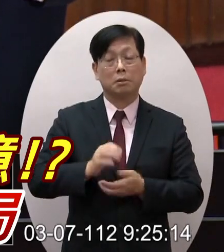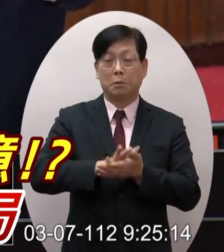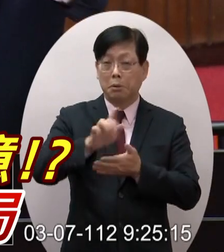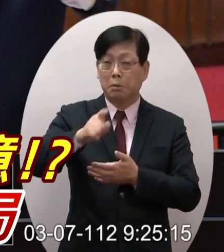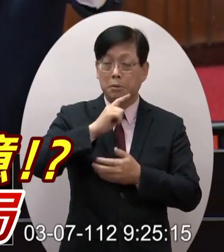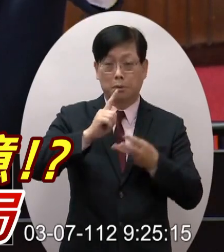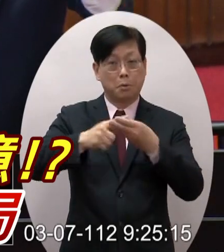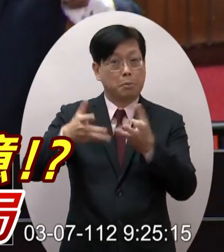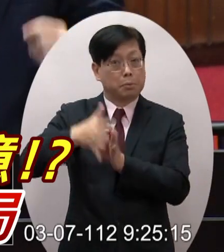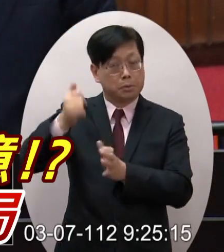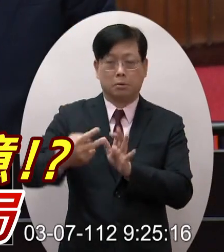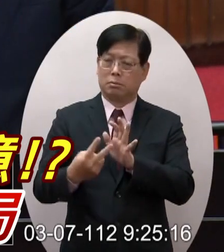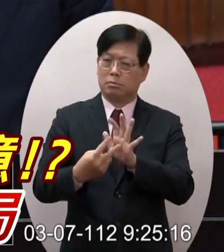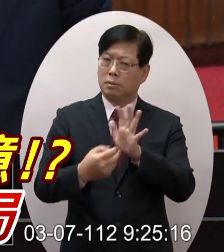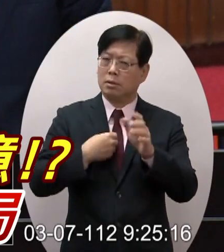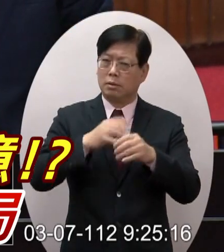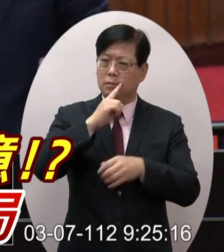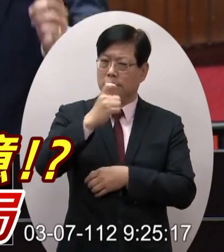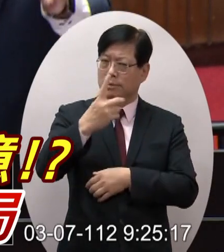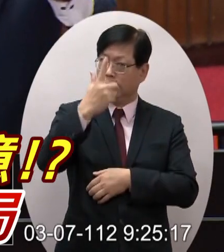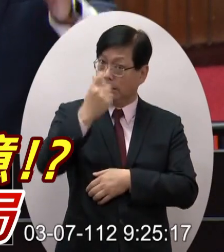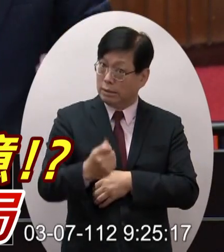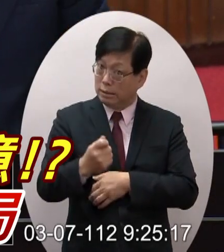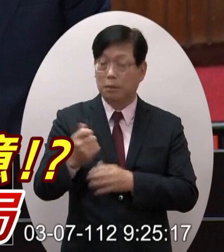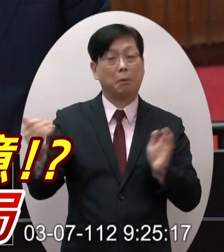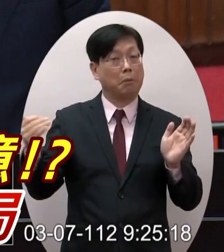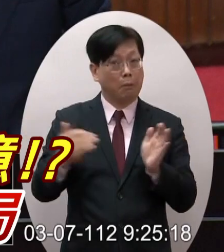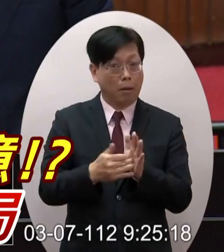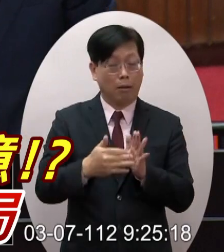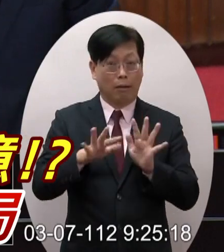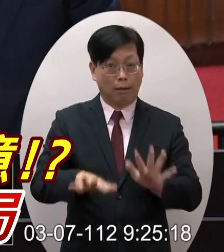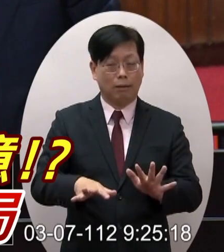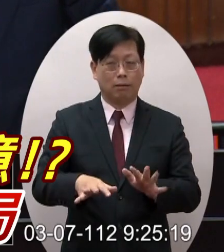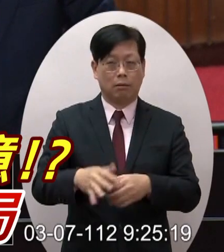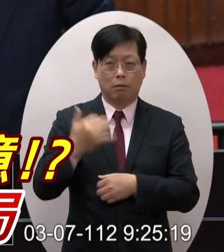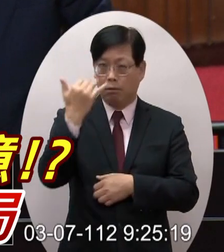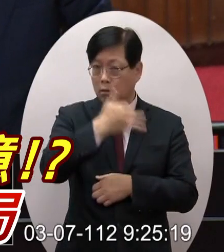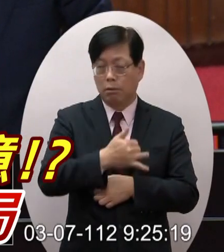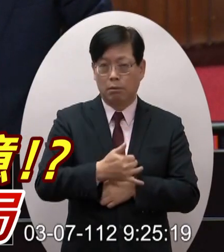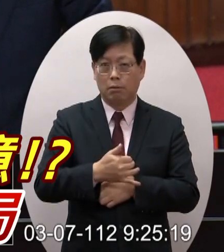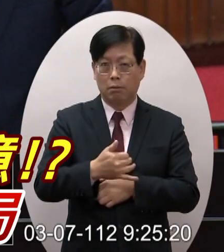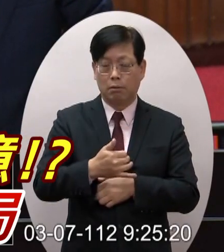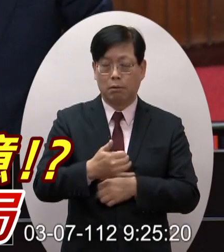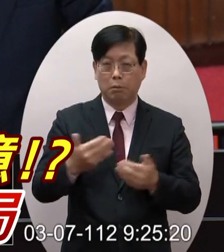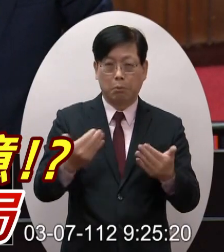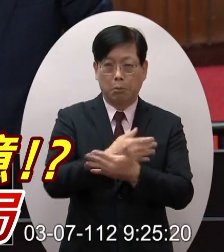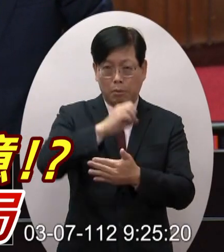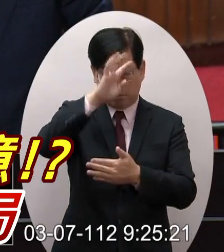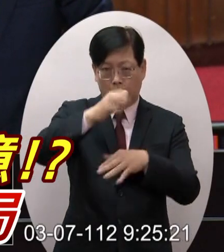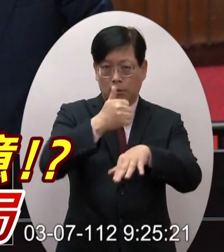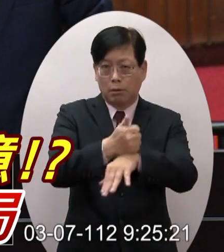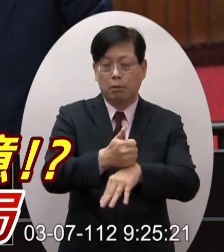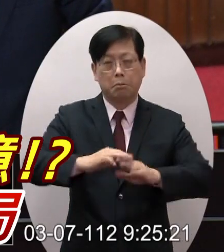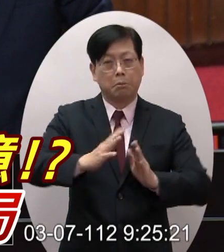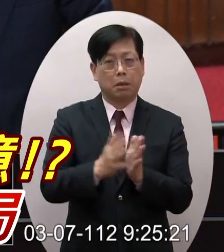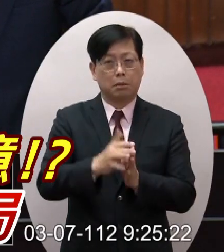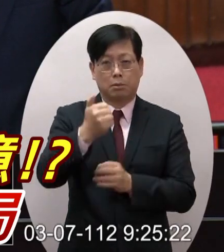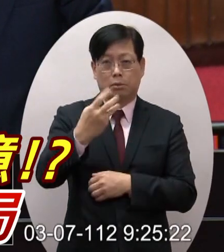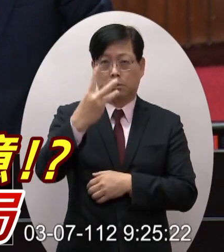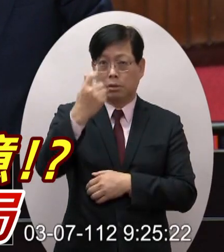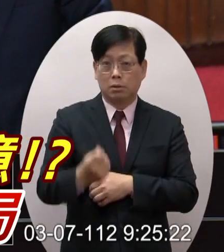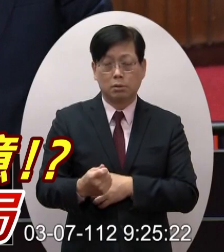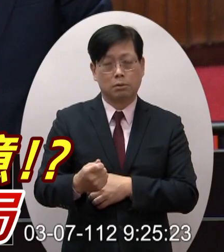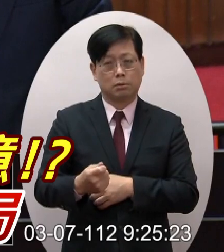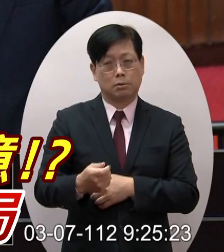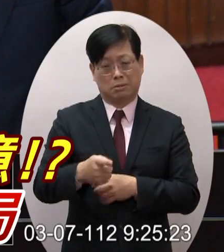后来王部长就说那至少要出17亿，17亿出完了，现在换了政党执政之后马上变成53亿，这